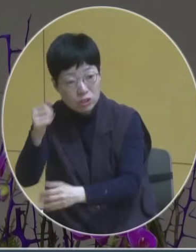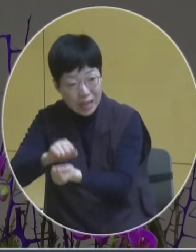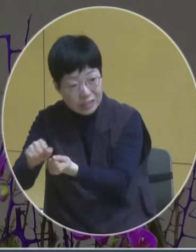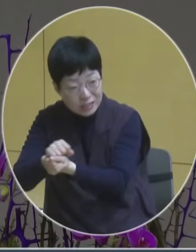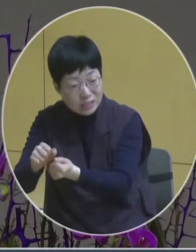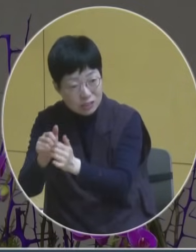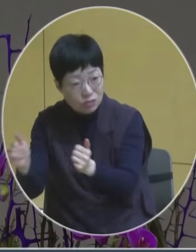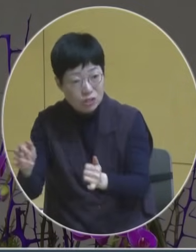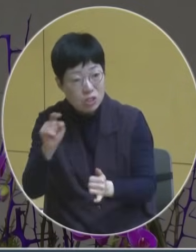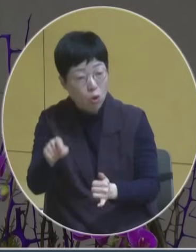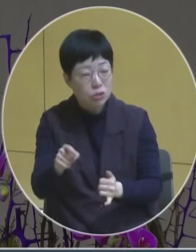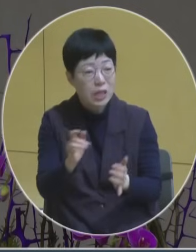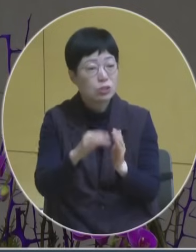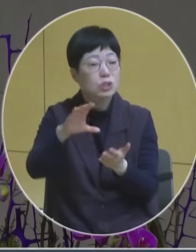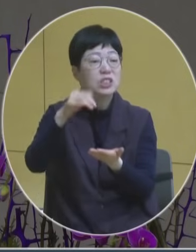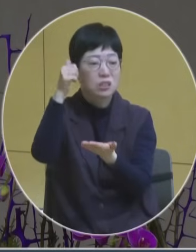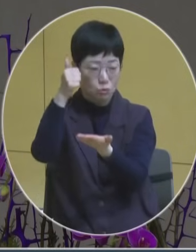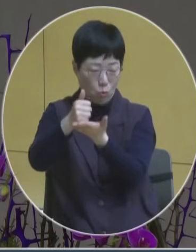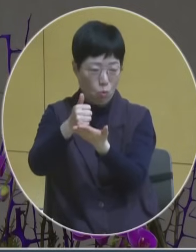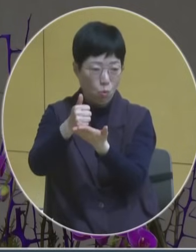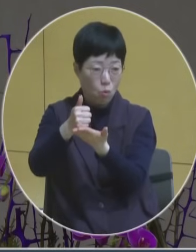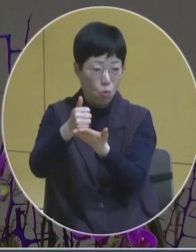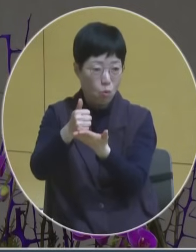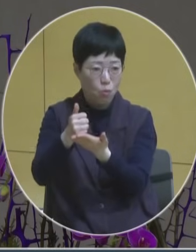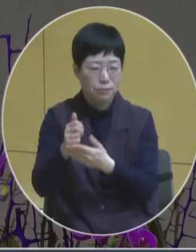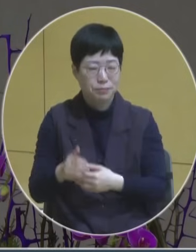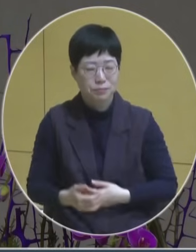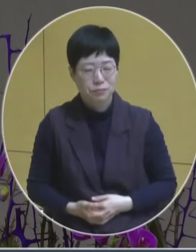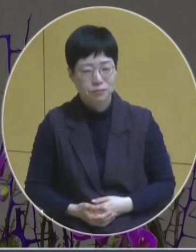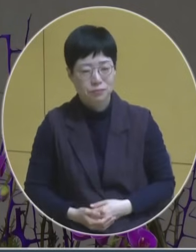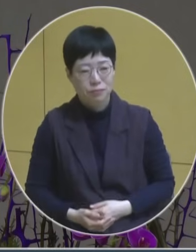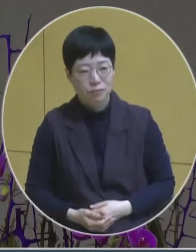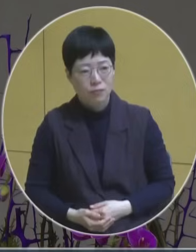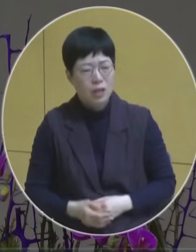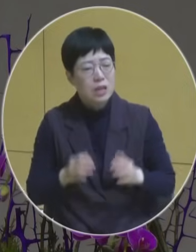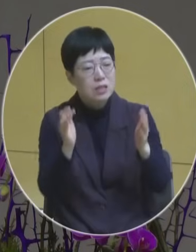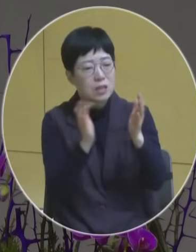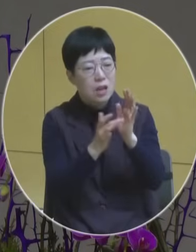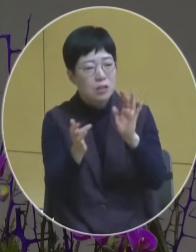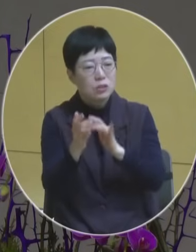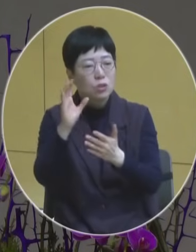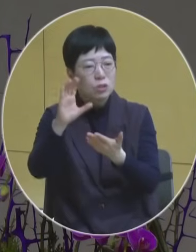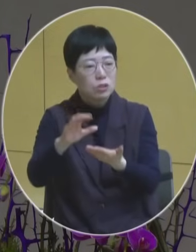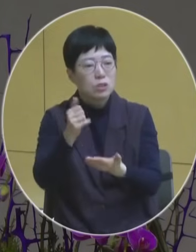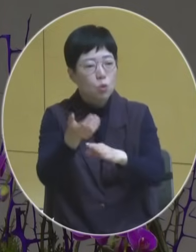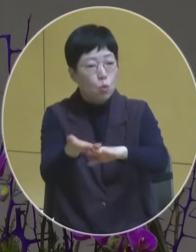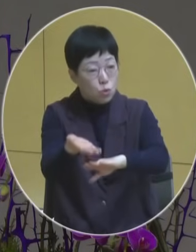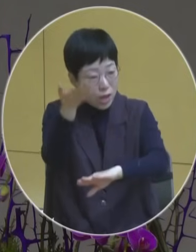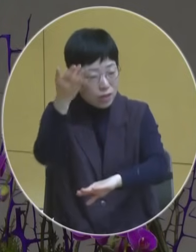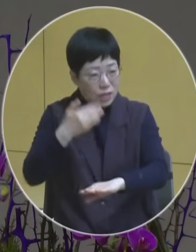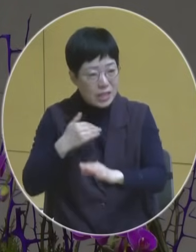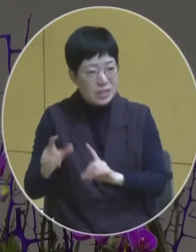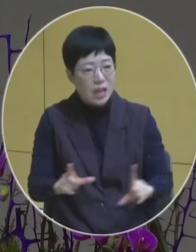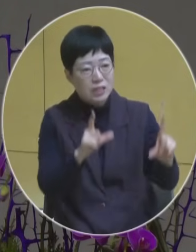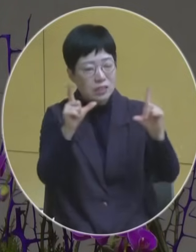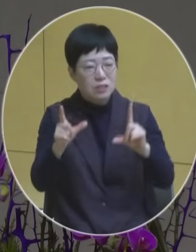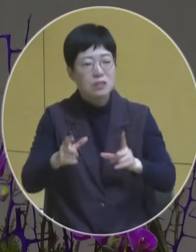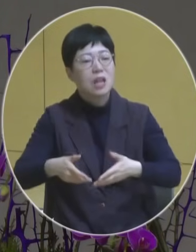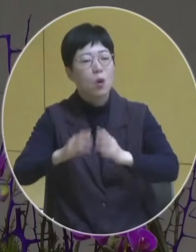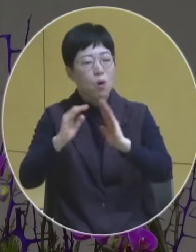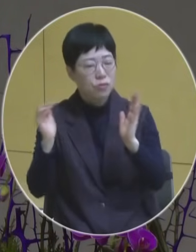없으니 이 터는 곧 예수 그리스도라고 그렇게 말씀합니다. 예수 그리스도 위에 내 인생을